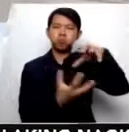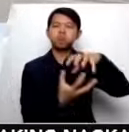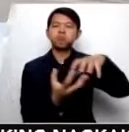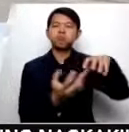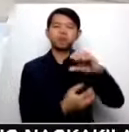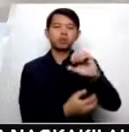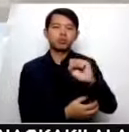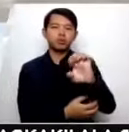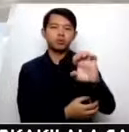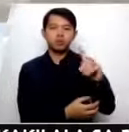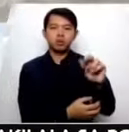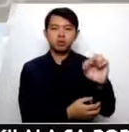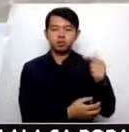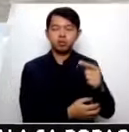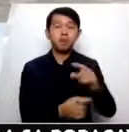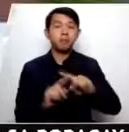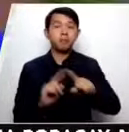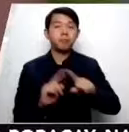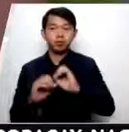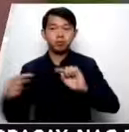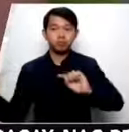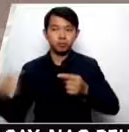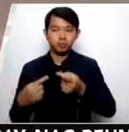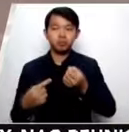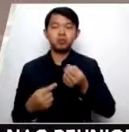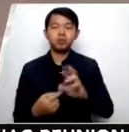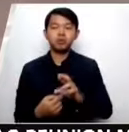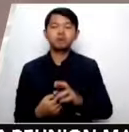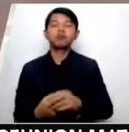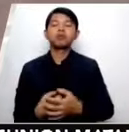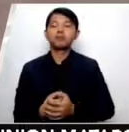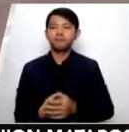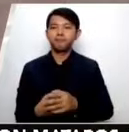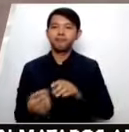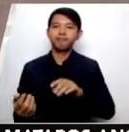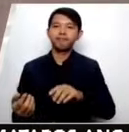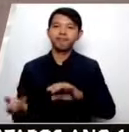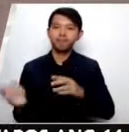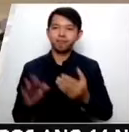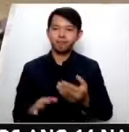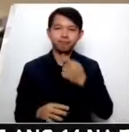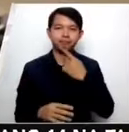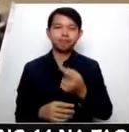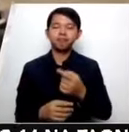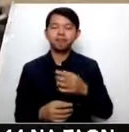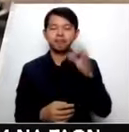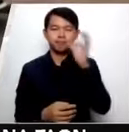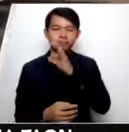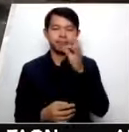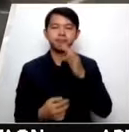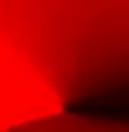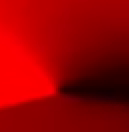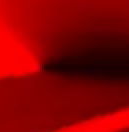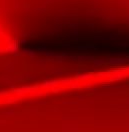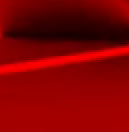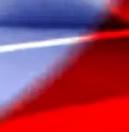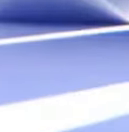nasugatan dahil sa pagbaha ayon sa ating labor at Joseph Morong nagbabalita para sa GMA integrated